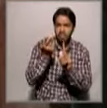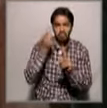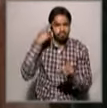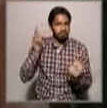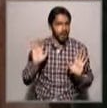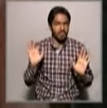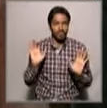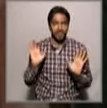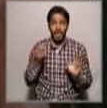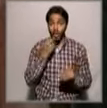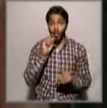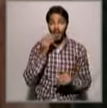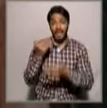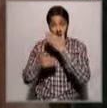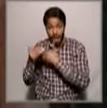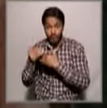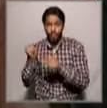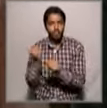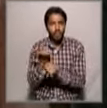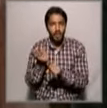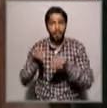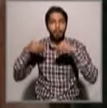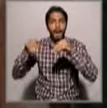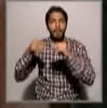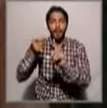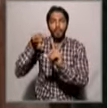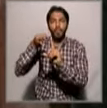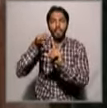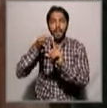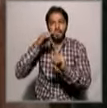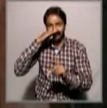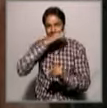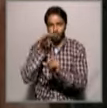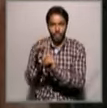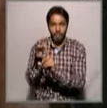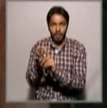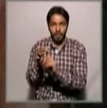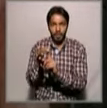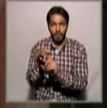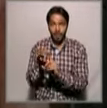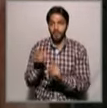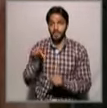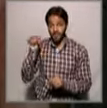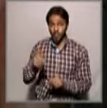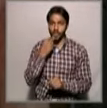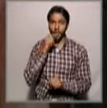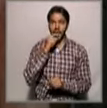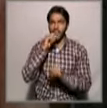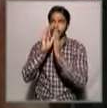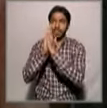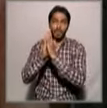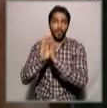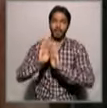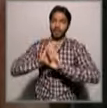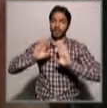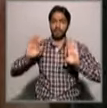بطل الحكاية دي يعني. ايه؟ بعد كده يعني هو بطل يعني ان هو يبيع مخدرات، بس يعني